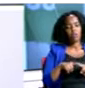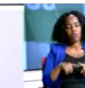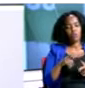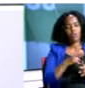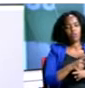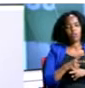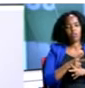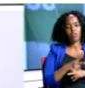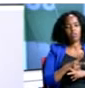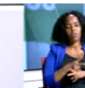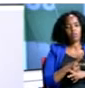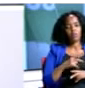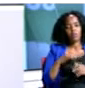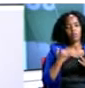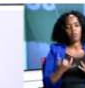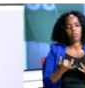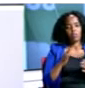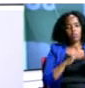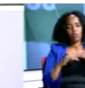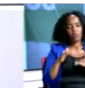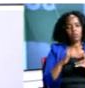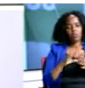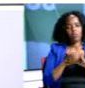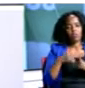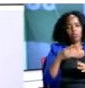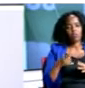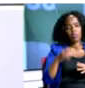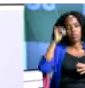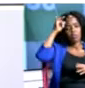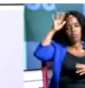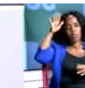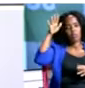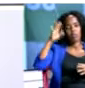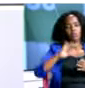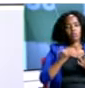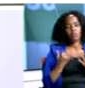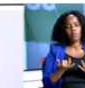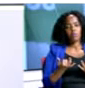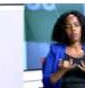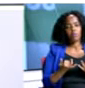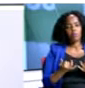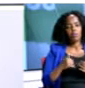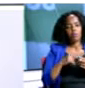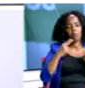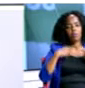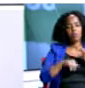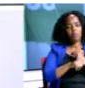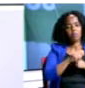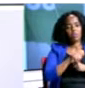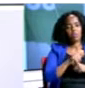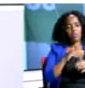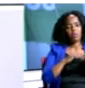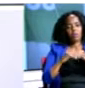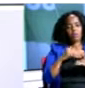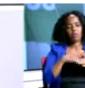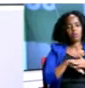ofegun barbaachisata yero akesi rakko gudda kanumu kanada nani fekenya fgermeli oso midame yokan mu rakko gudda